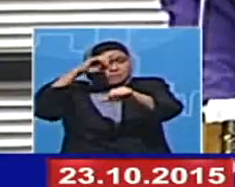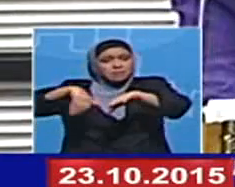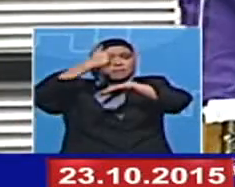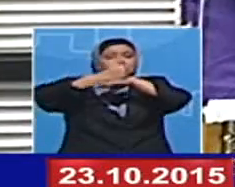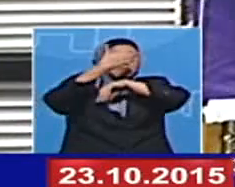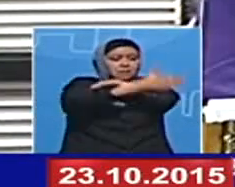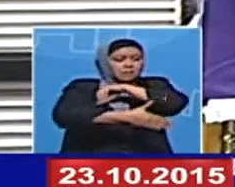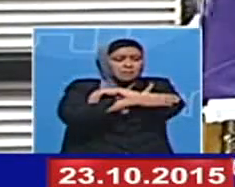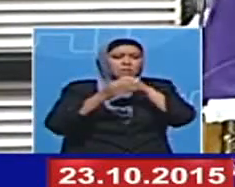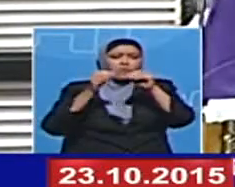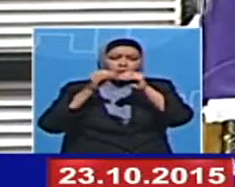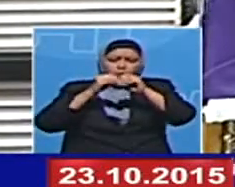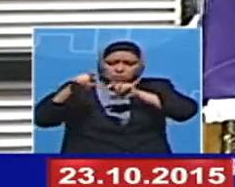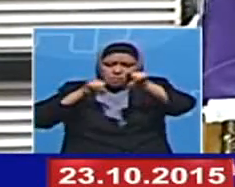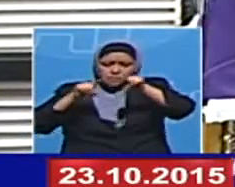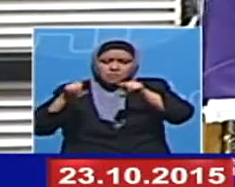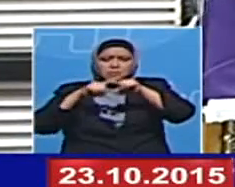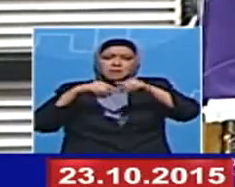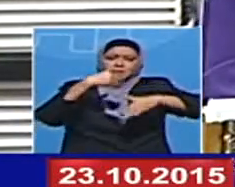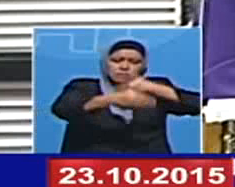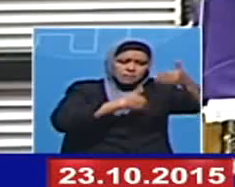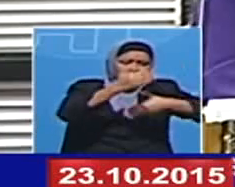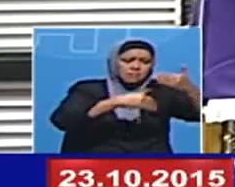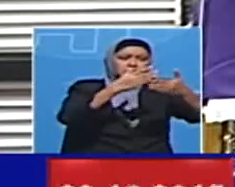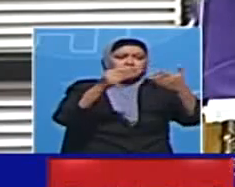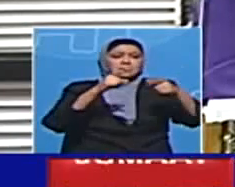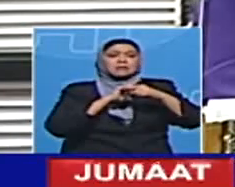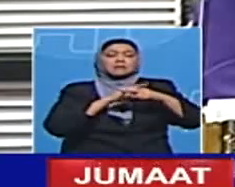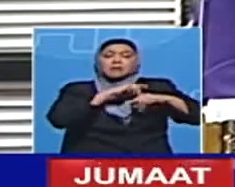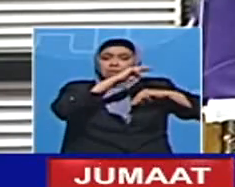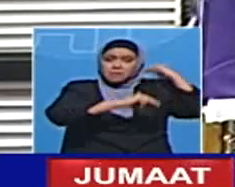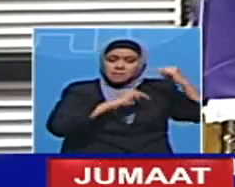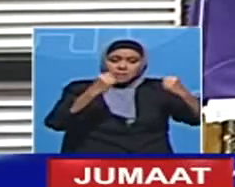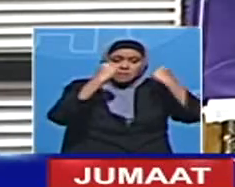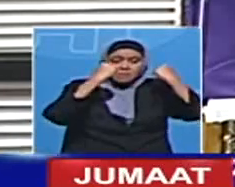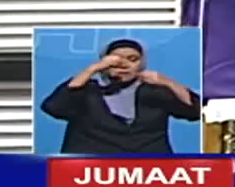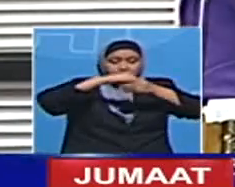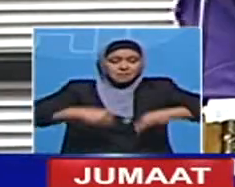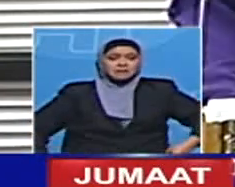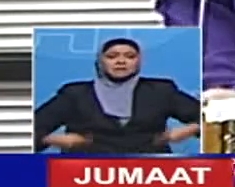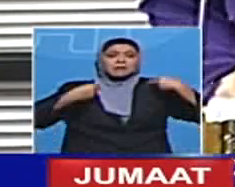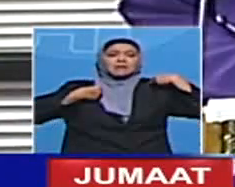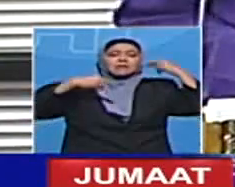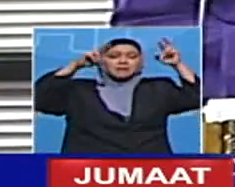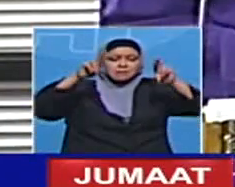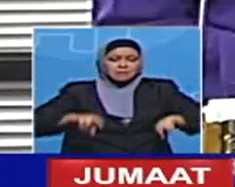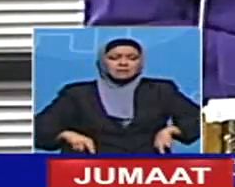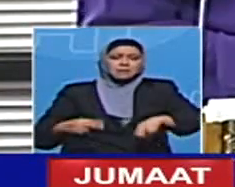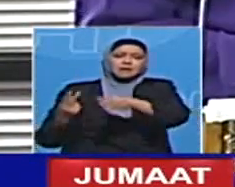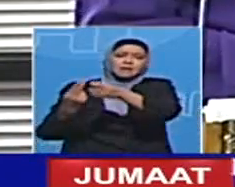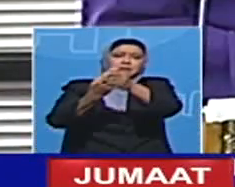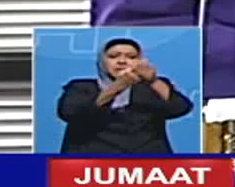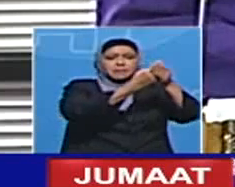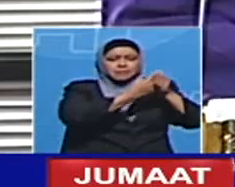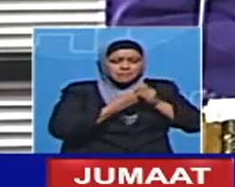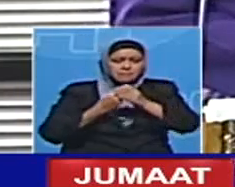kompetitif progresif bersasiah dan morally strong dalam kehidupan rakyat yang saling berpadu tuan yang